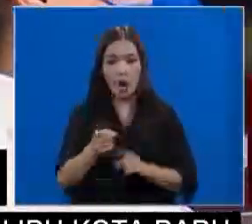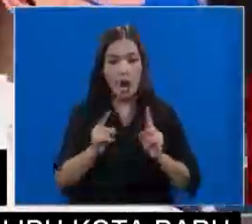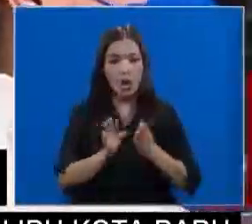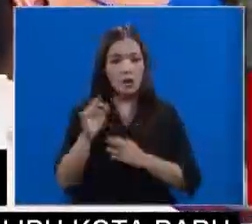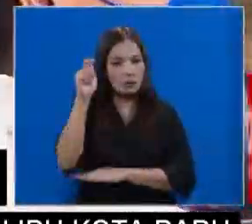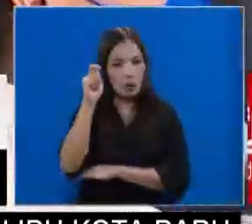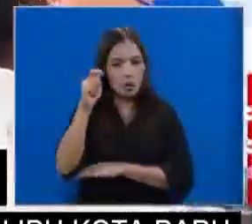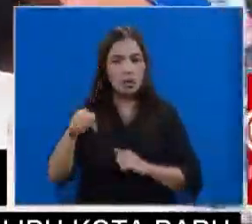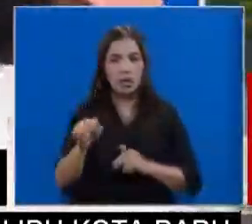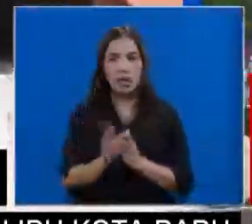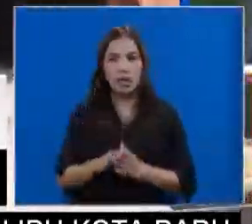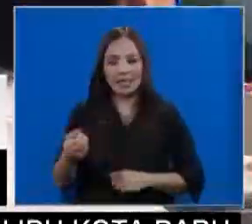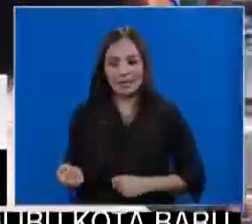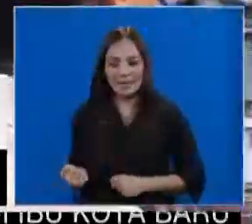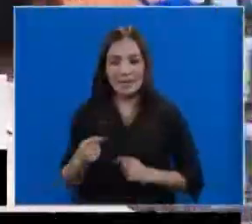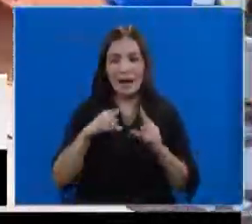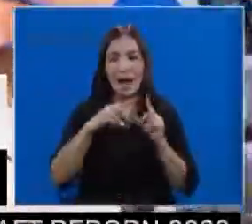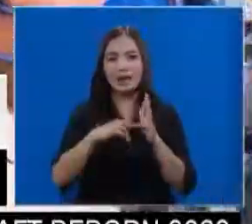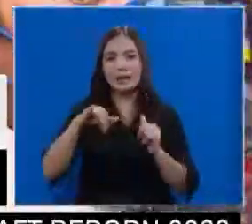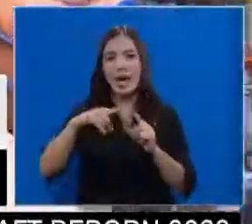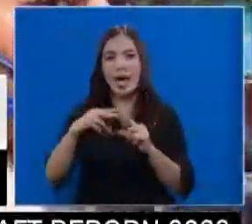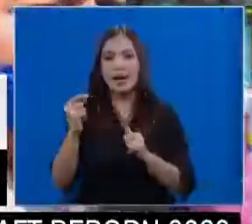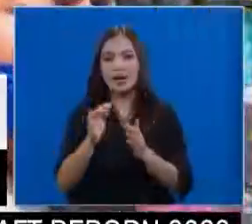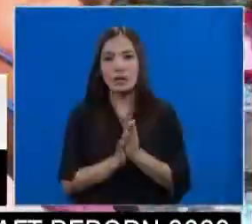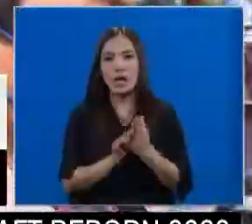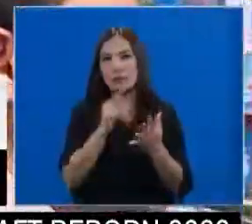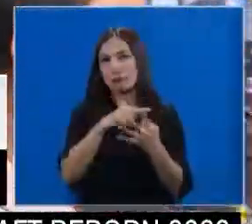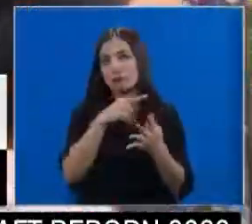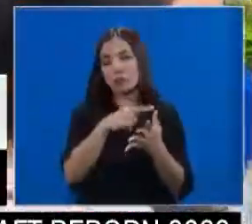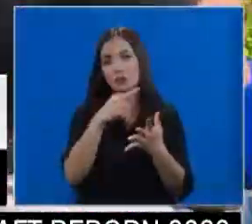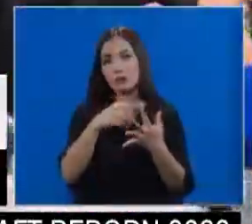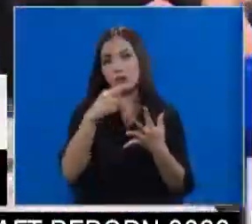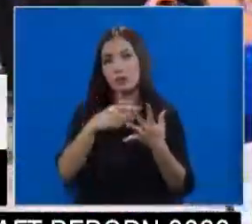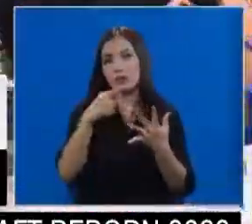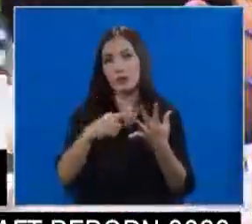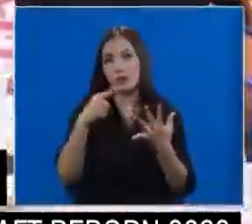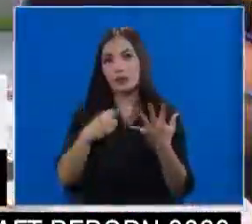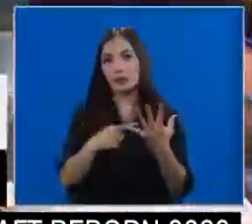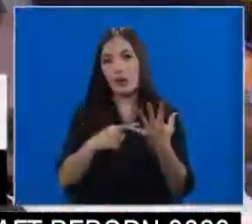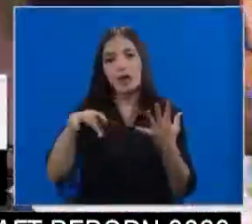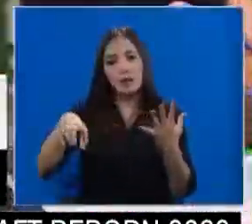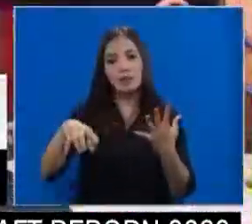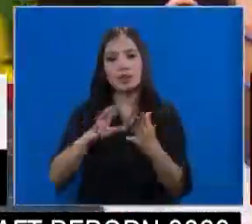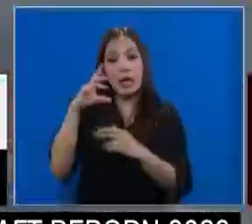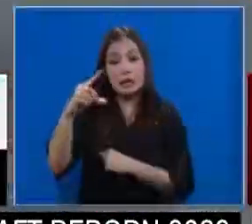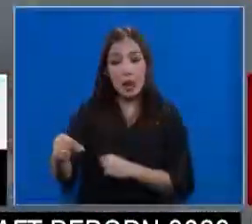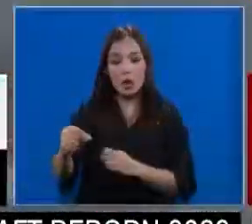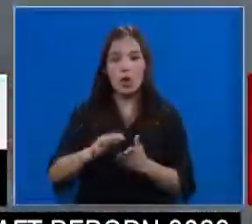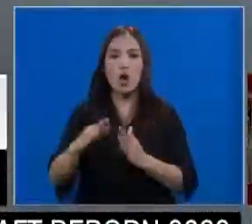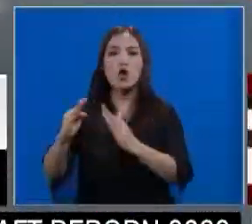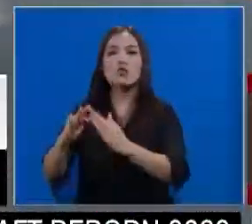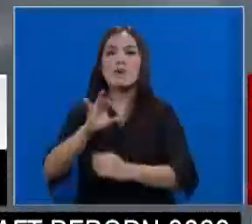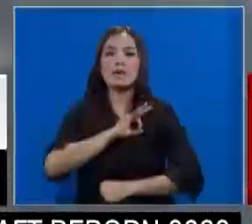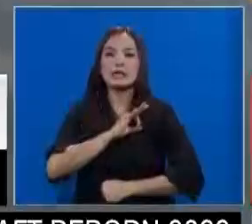bisa beroperasi di Pasar Anyar, Jembatan Merah, Jalan Merdeka, Stasiun Bogor, dan paling jauh Istana Bogor.